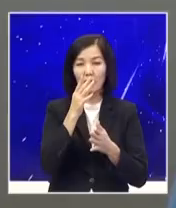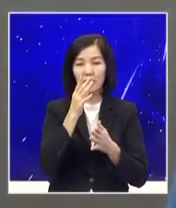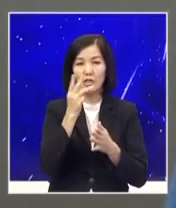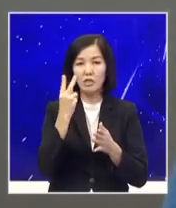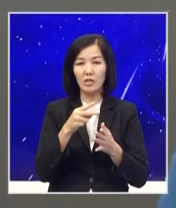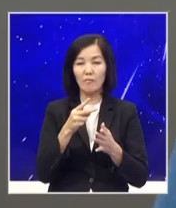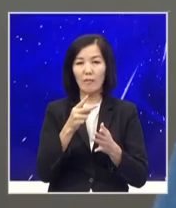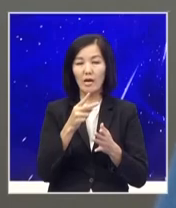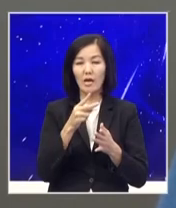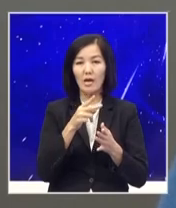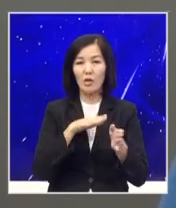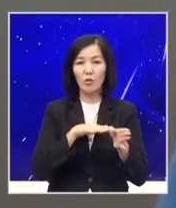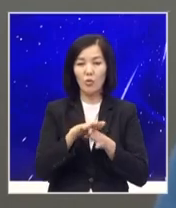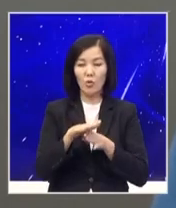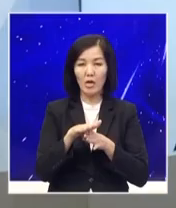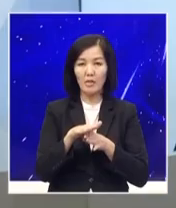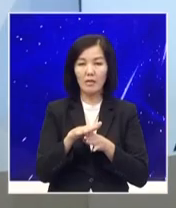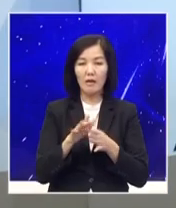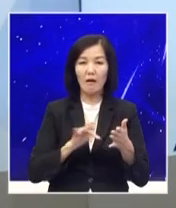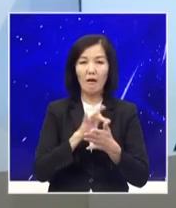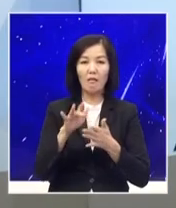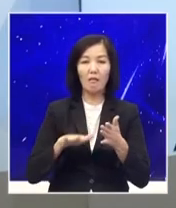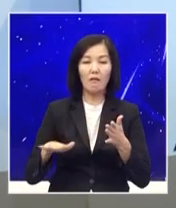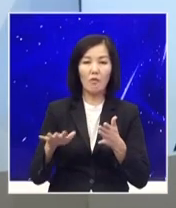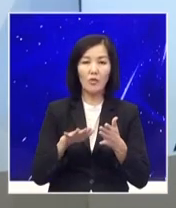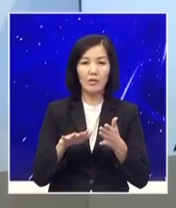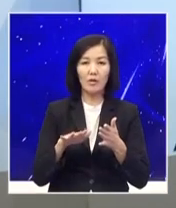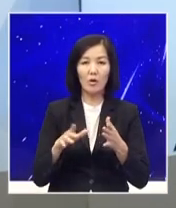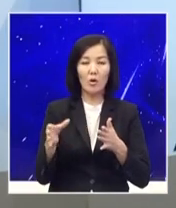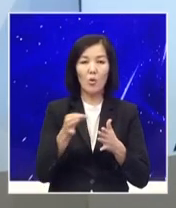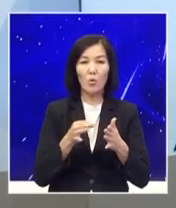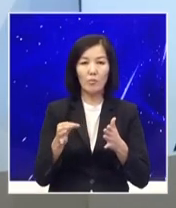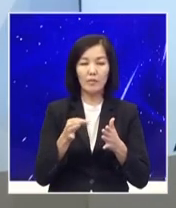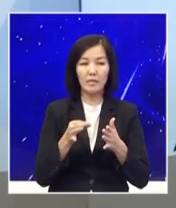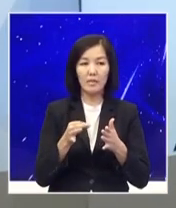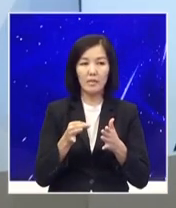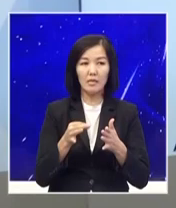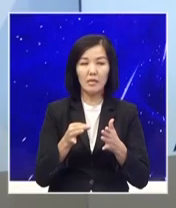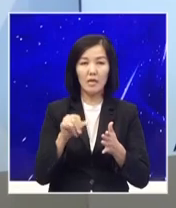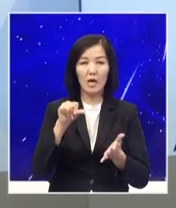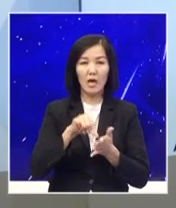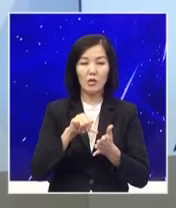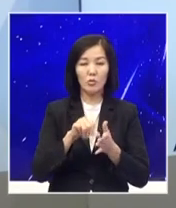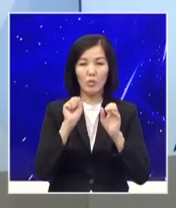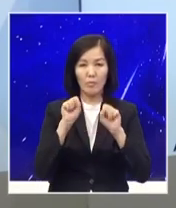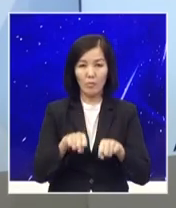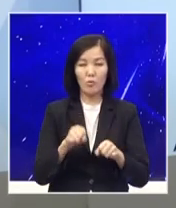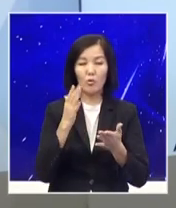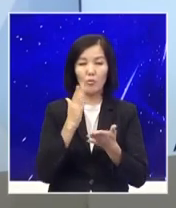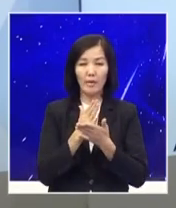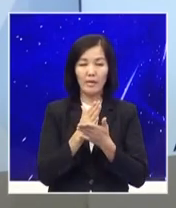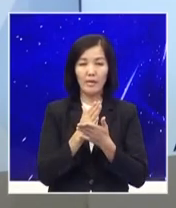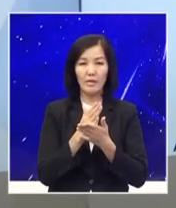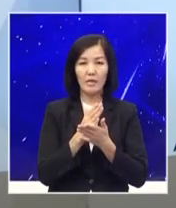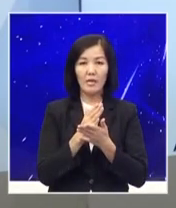азаматтар мәслихат деңгейлеріне, қалалық, аудандық, облыстық мәслихат деңгейлеріне қатысуға құқықтары бар. Ал